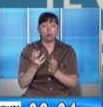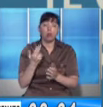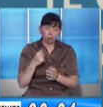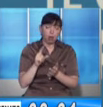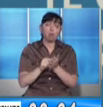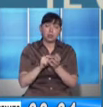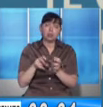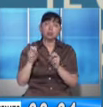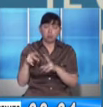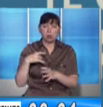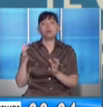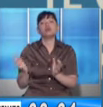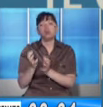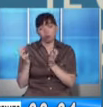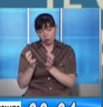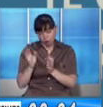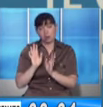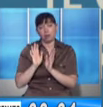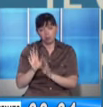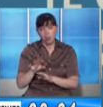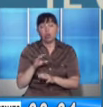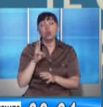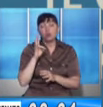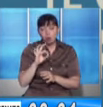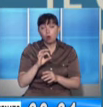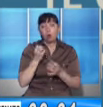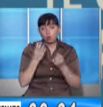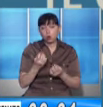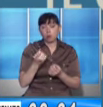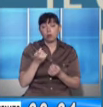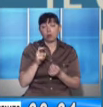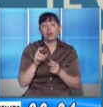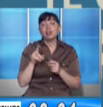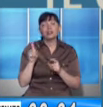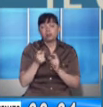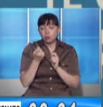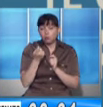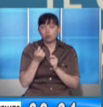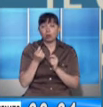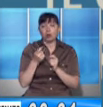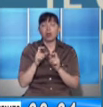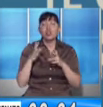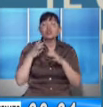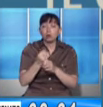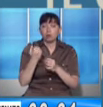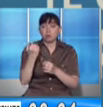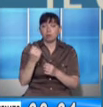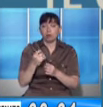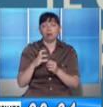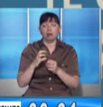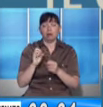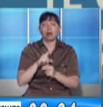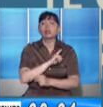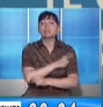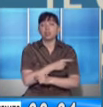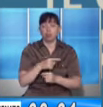păstrăm pensiile speciale cu proiectul de lege pe care l-am înaintat, atâta doar că le facem mai puțin speciale decât sunt la moment. Este o altă abordare decât ceea